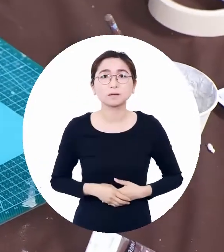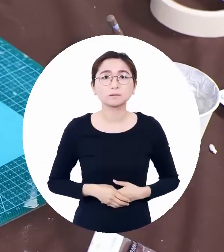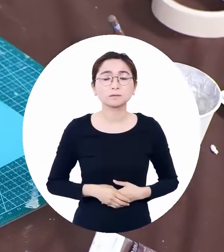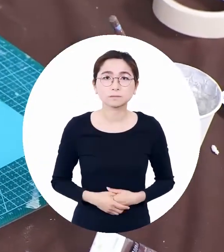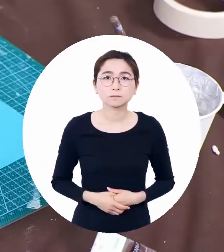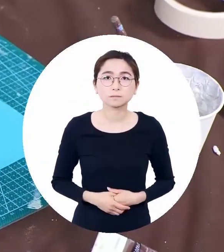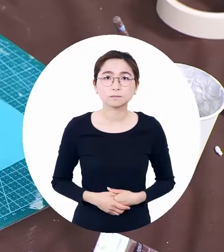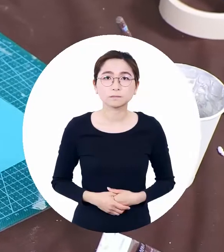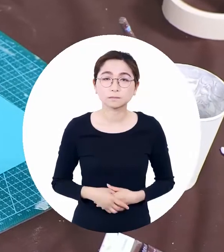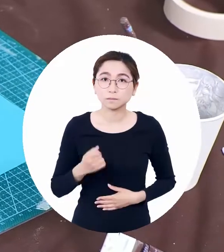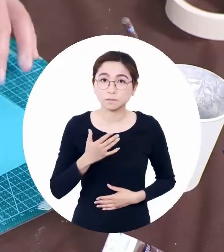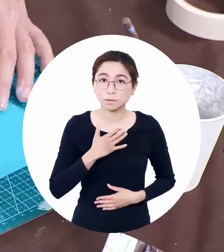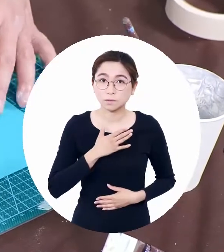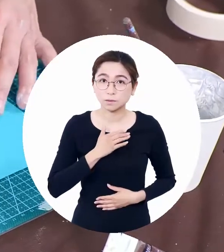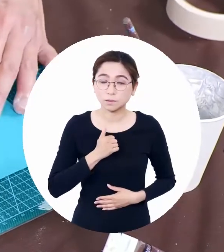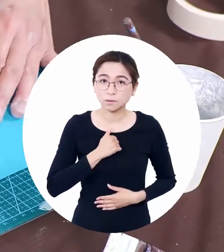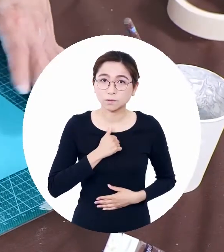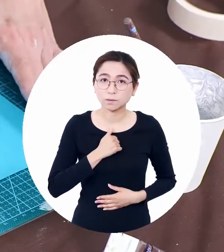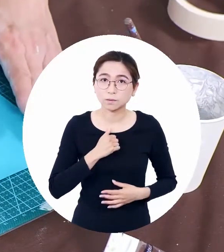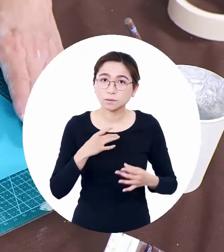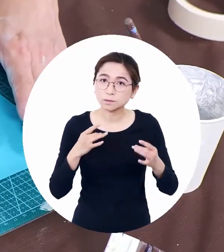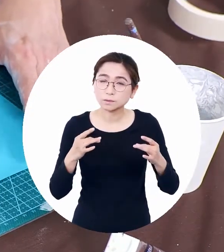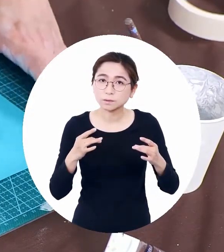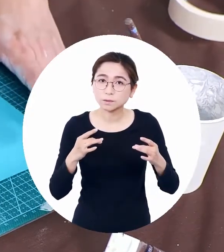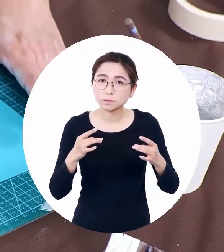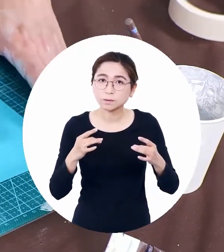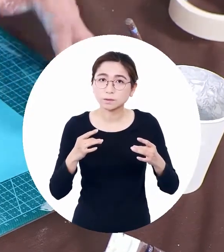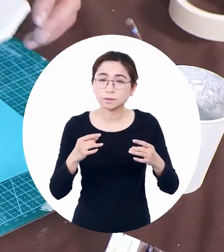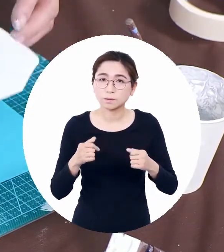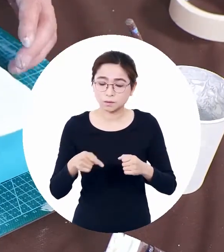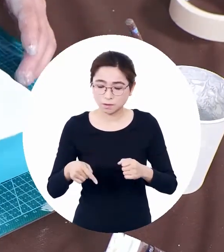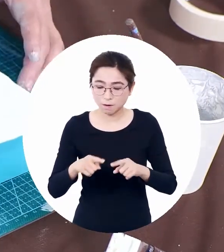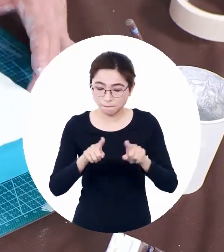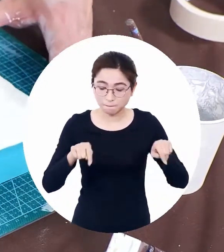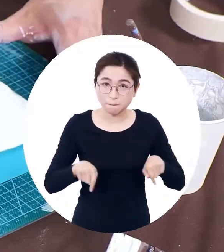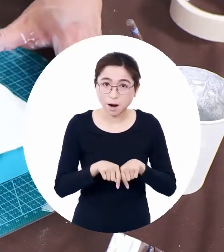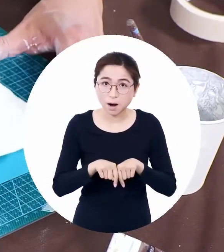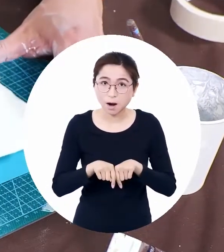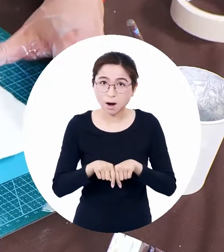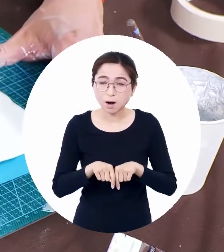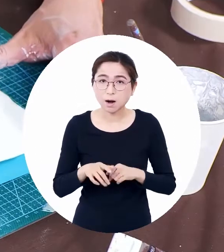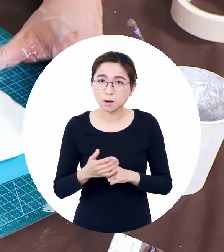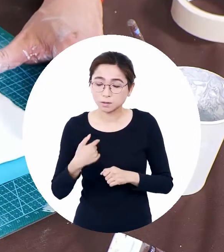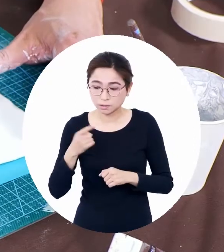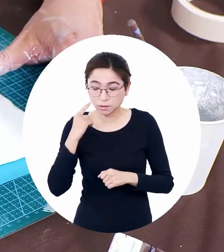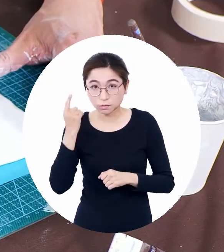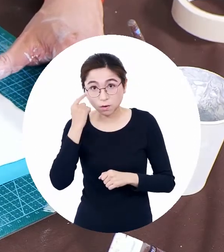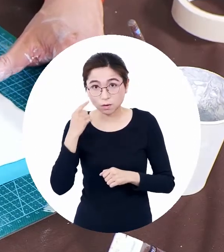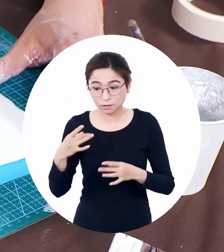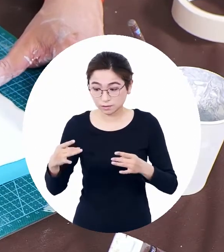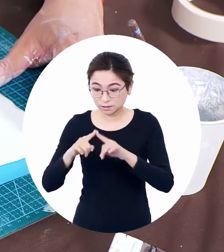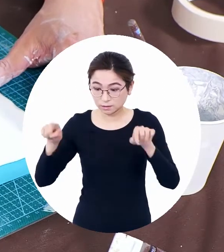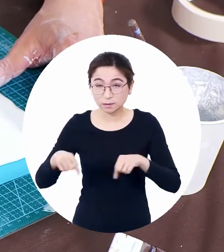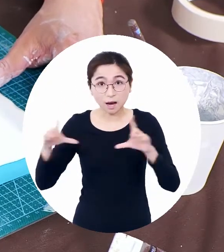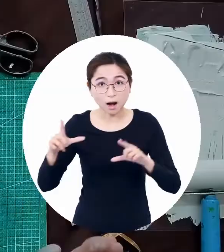啦。咁啊，預備張紙同可以今日預備張紙同個板一樣大細。如果有啲人中意大張啲紙